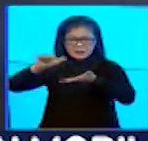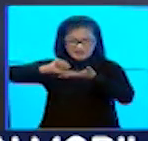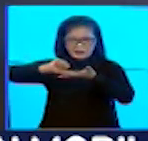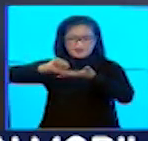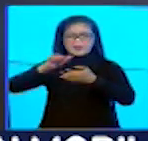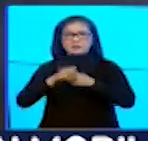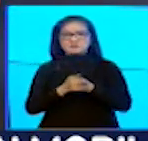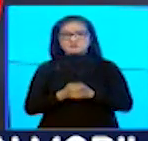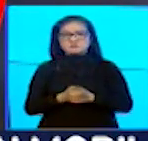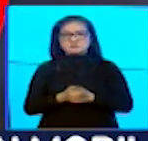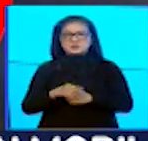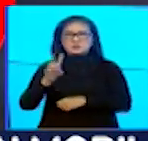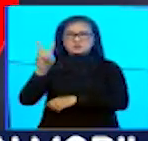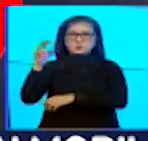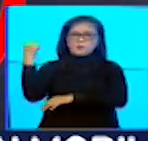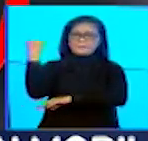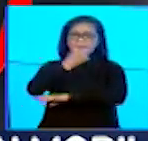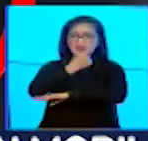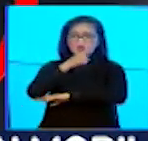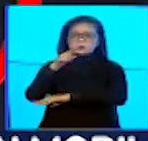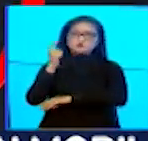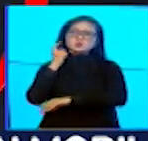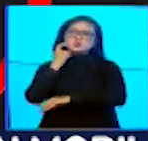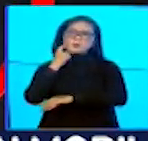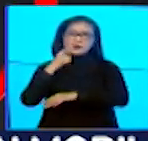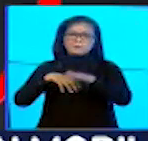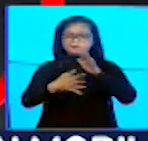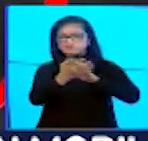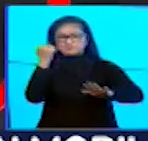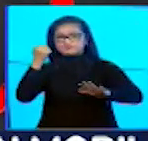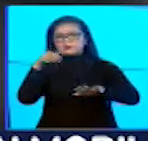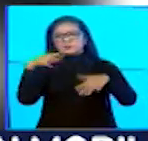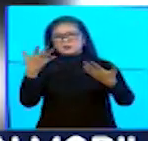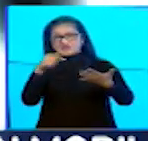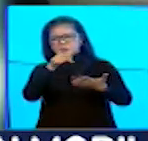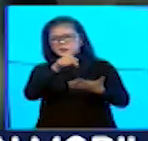percobaan perampasan mobil yang dikendarai anak Bupati Brebes ENS 21 tahun.